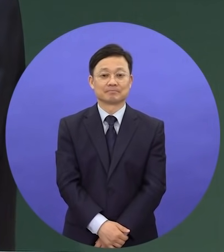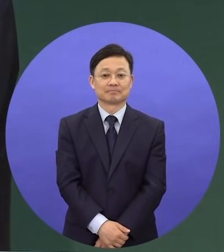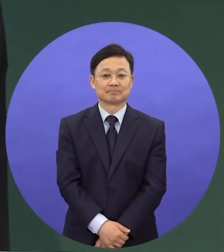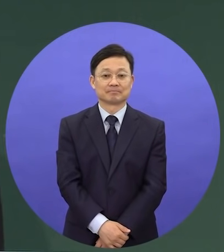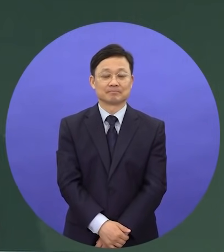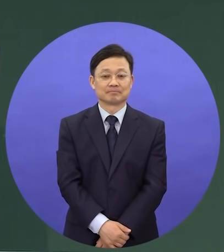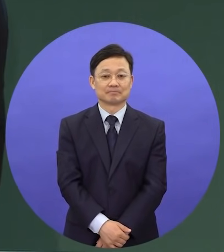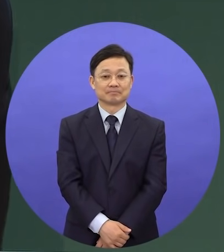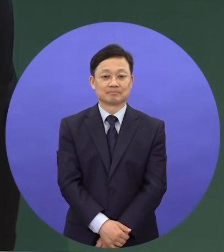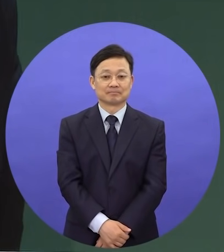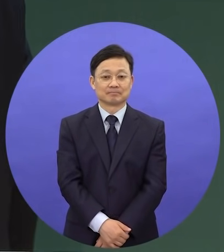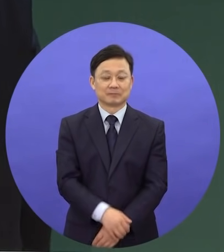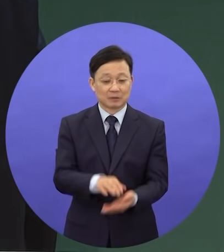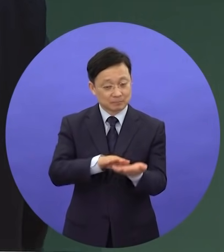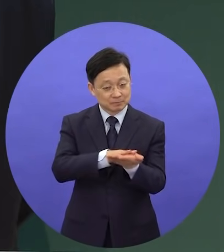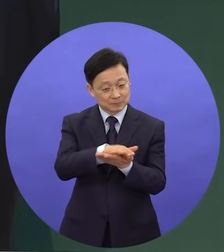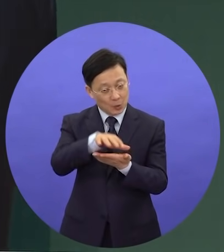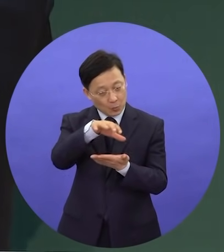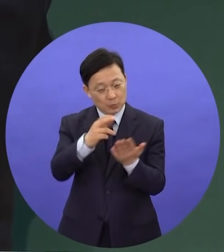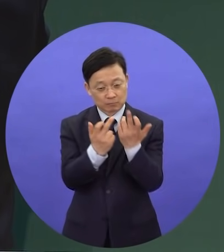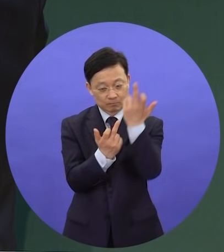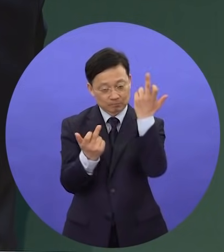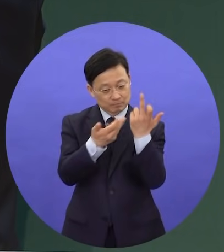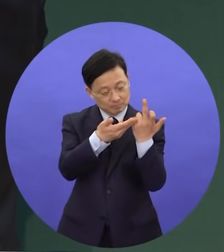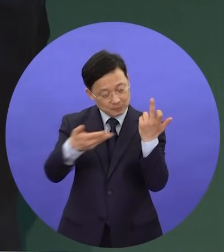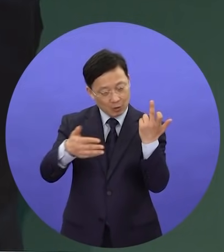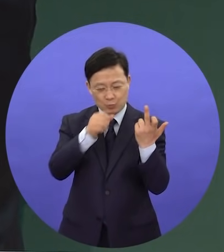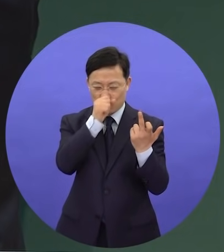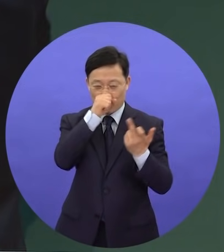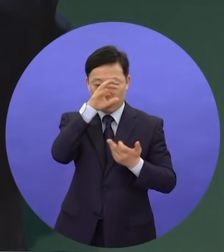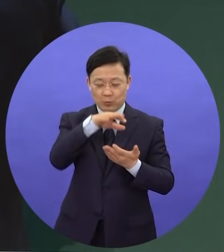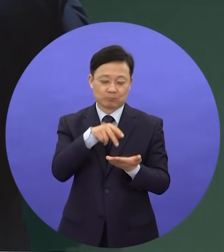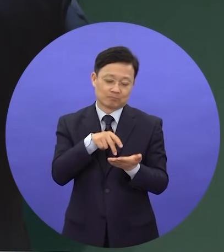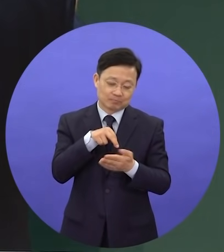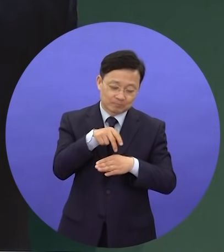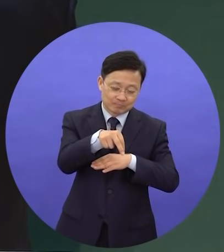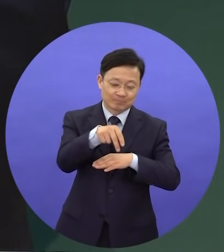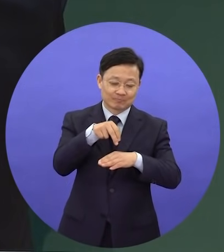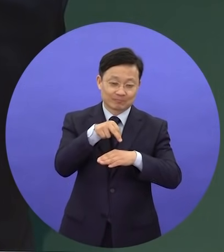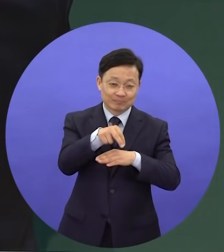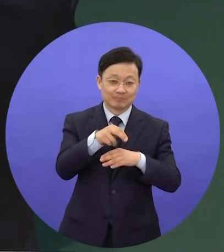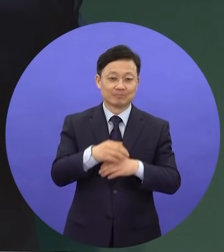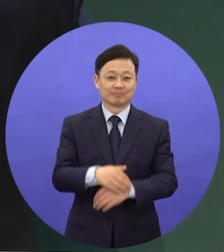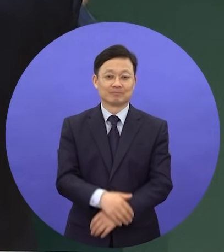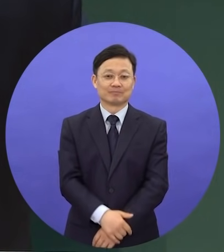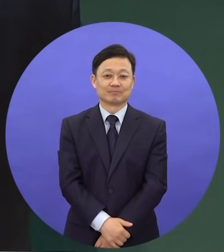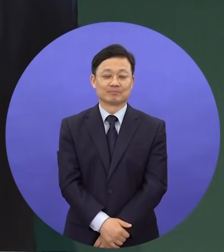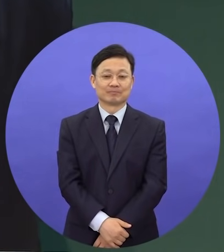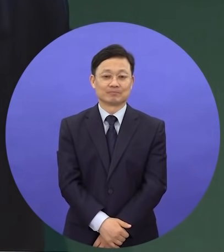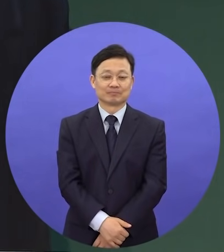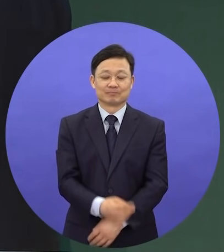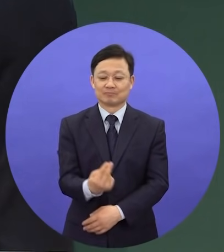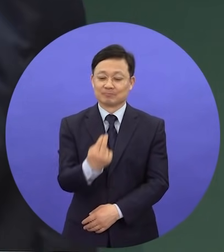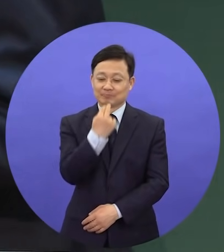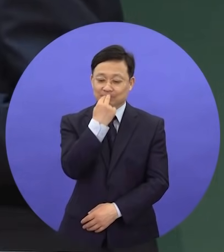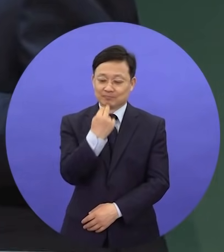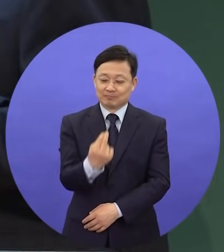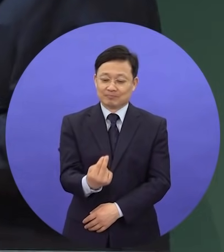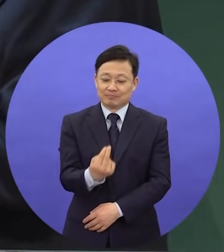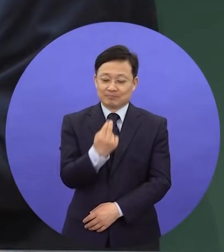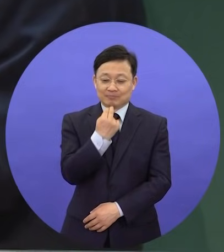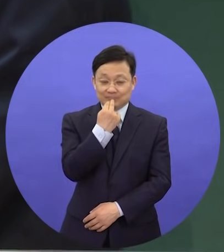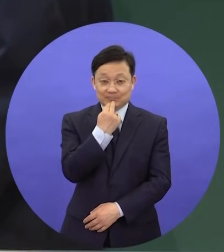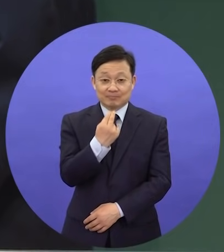냇물이 흐른다든지 이런 데 있죠. Or go by a stream. 요거 하시면서 이제 공기도 할